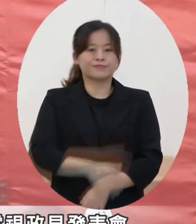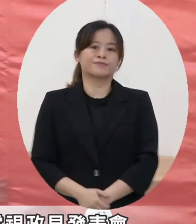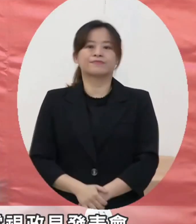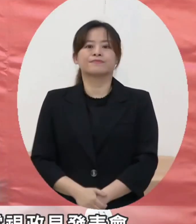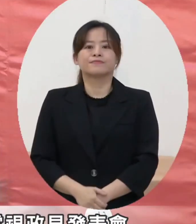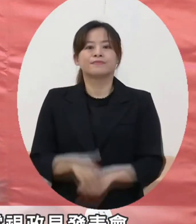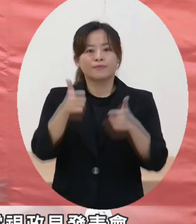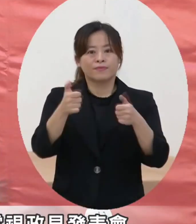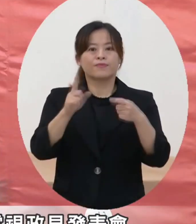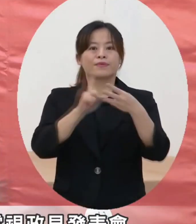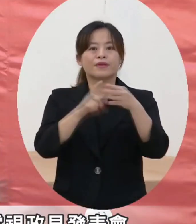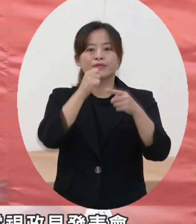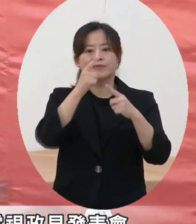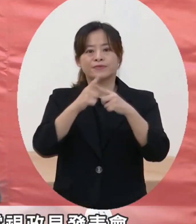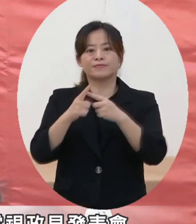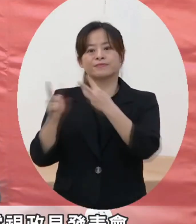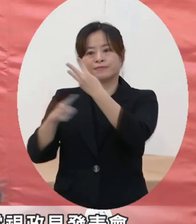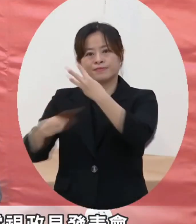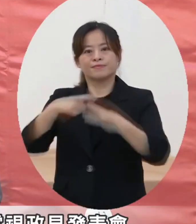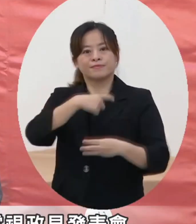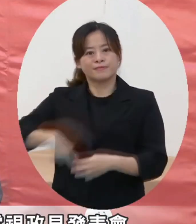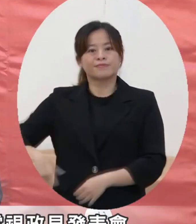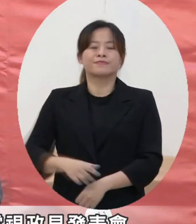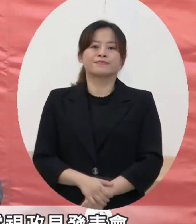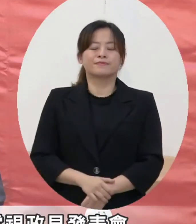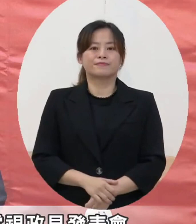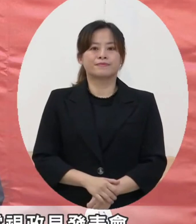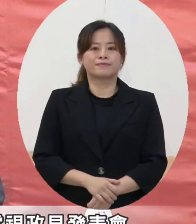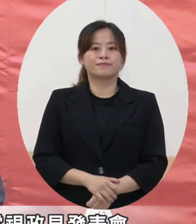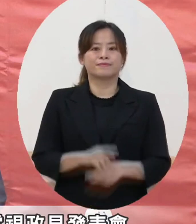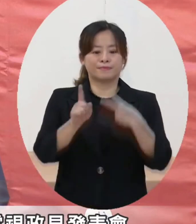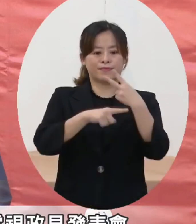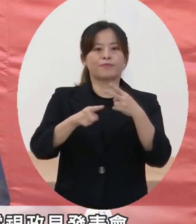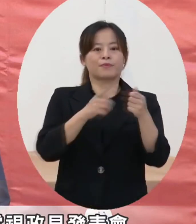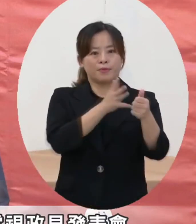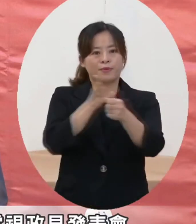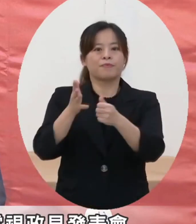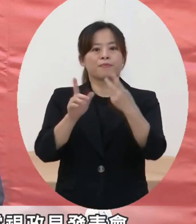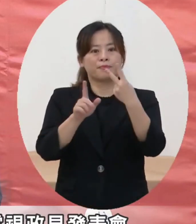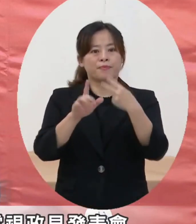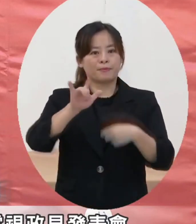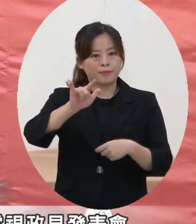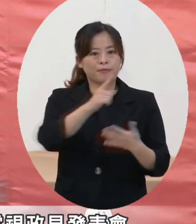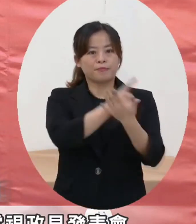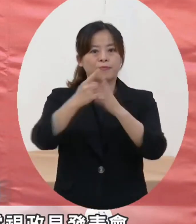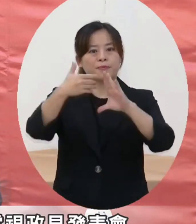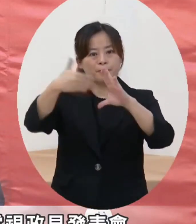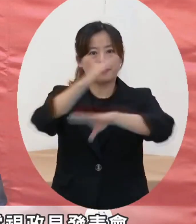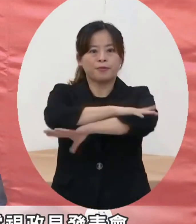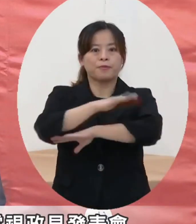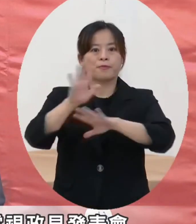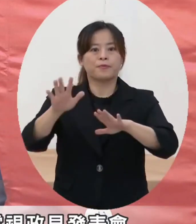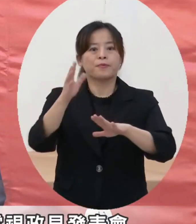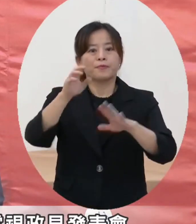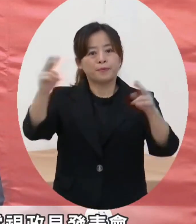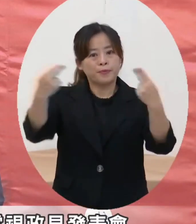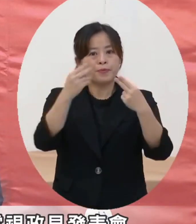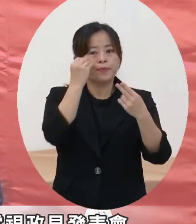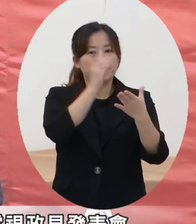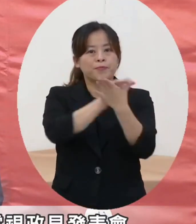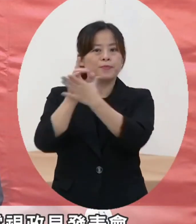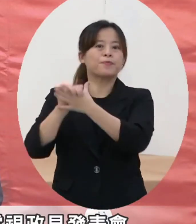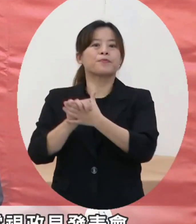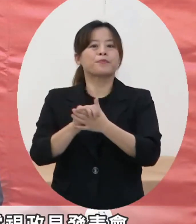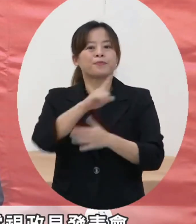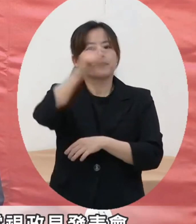谢谢主持人、三位市长候选人、各两位提问老师、各位媒体朋友以及线上观看的所有市民好